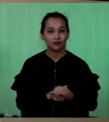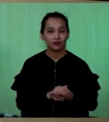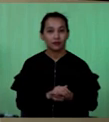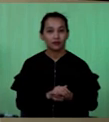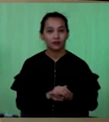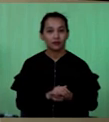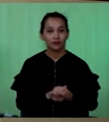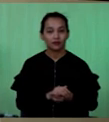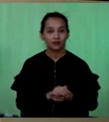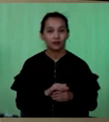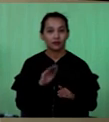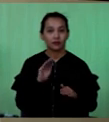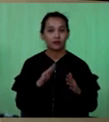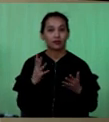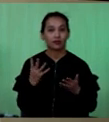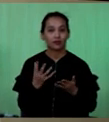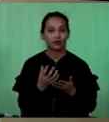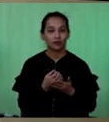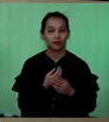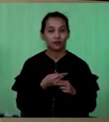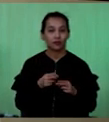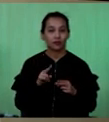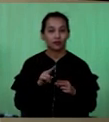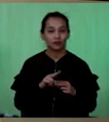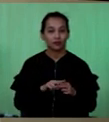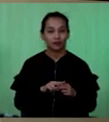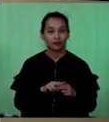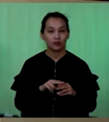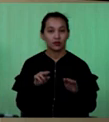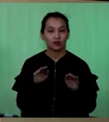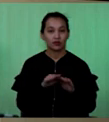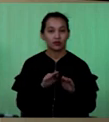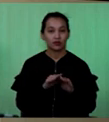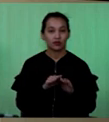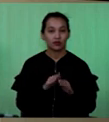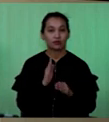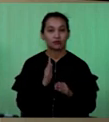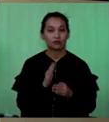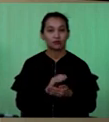bularni massasini aniq bilganimiz uchun ham ularni taqqoslay oldik.